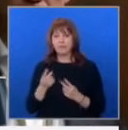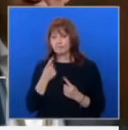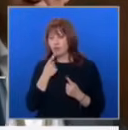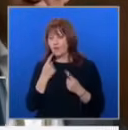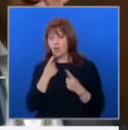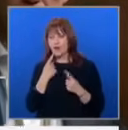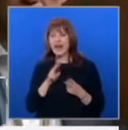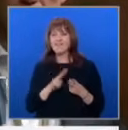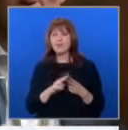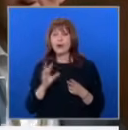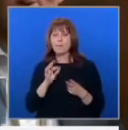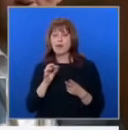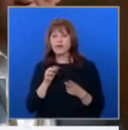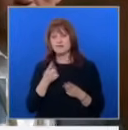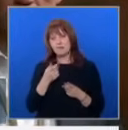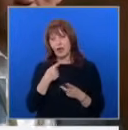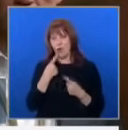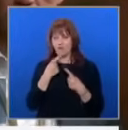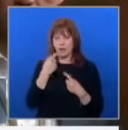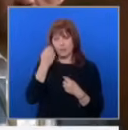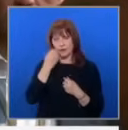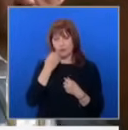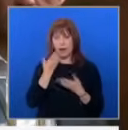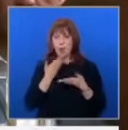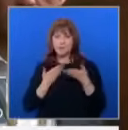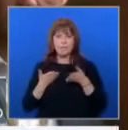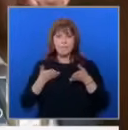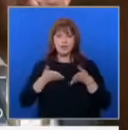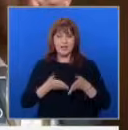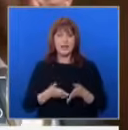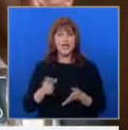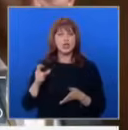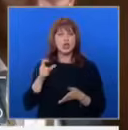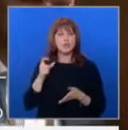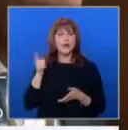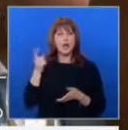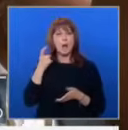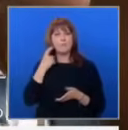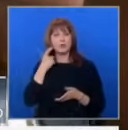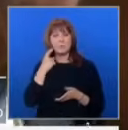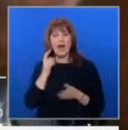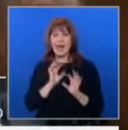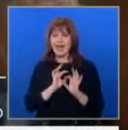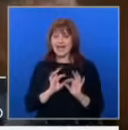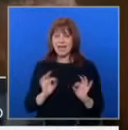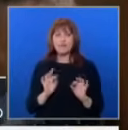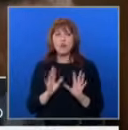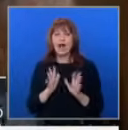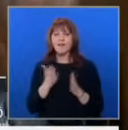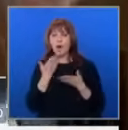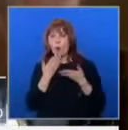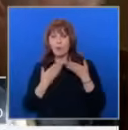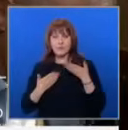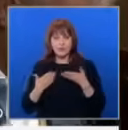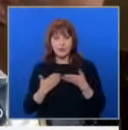Разговарях с Виктор Орбан, разговорът беше добър. Обсъдихме посещението на Йенс Столтенберг в Будапеща. Наясно съм какво точно беше обсъждано